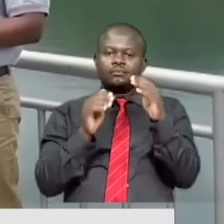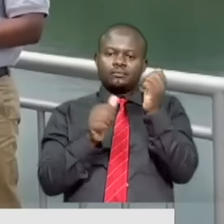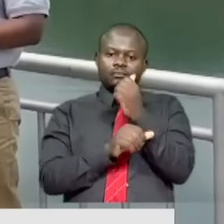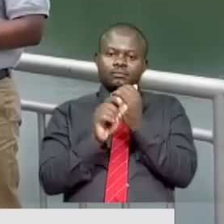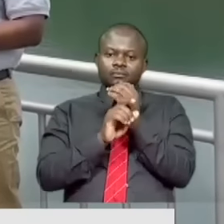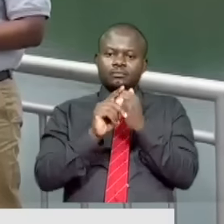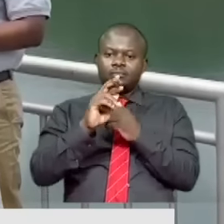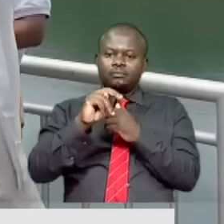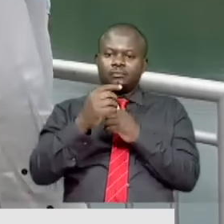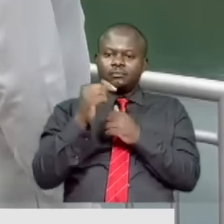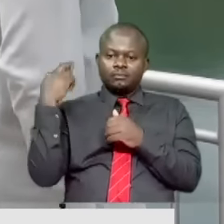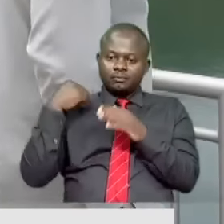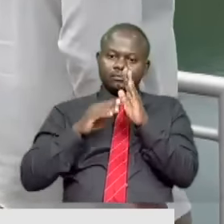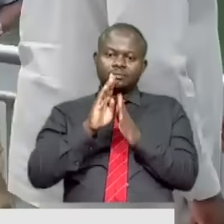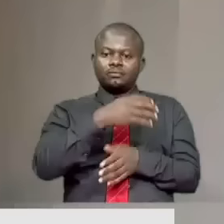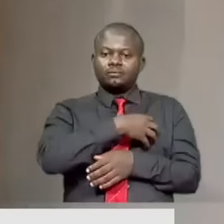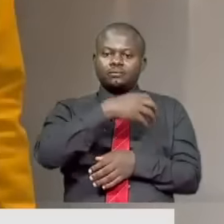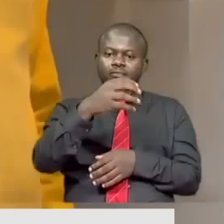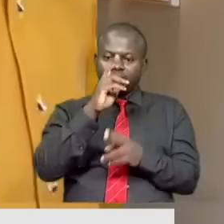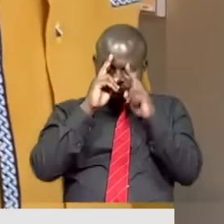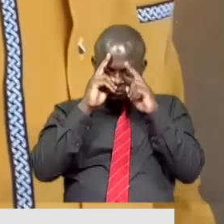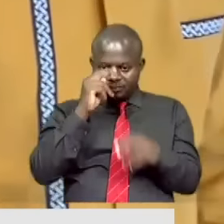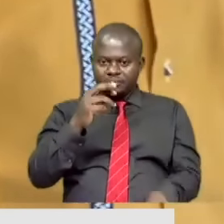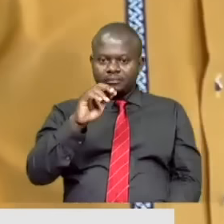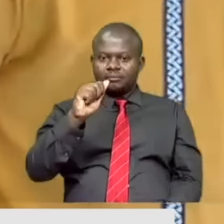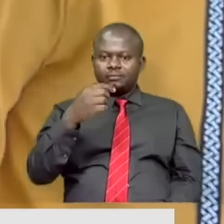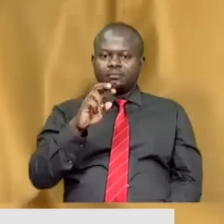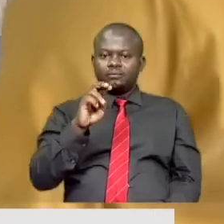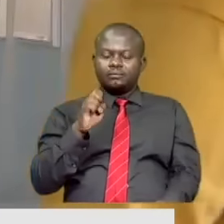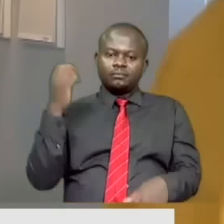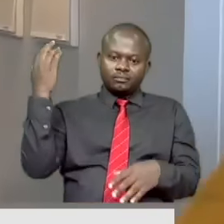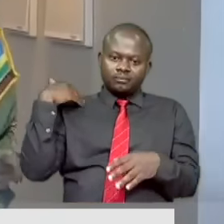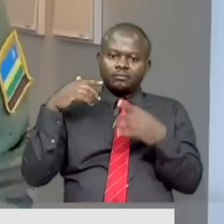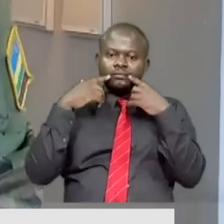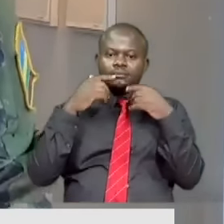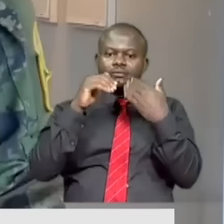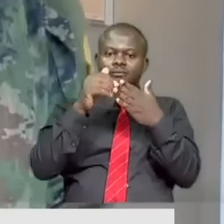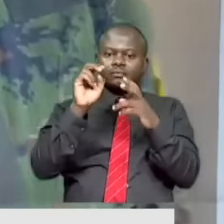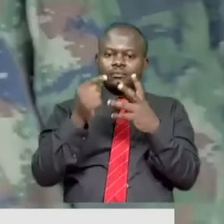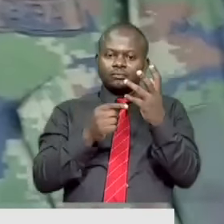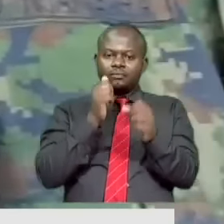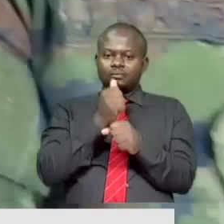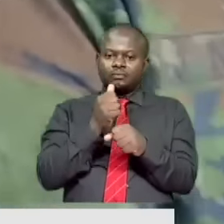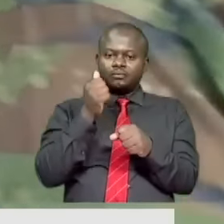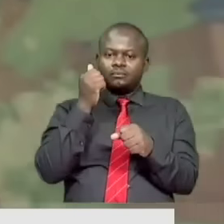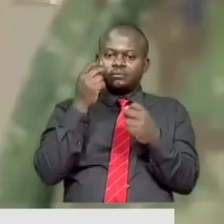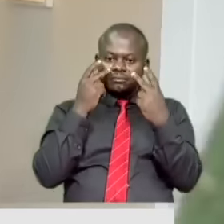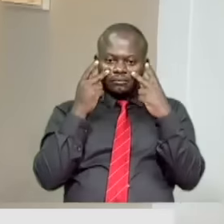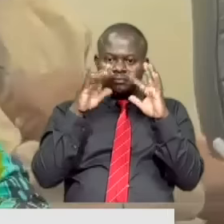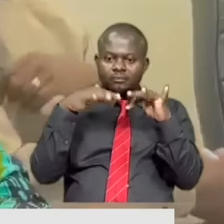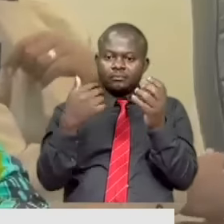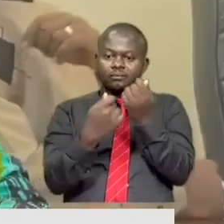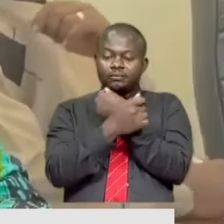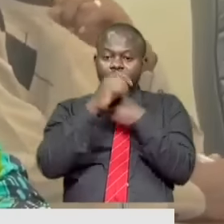ka Karongi ushinzwe iterambere ry'ubukungu bwana Niragire Tofile aherutse gutangaza ko hari ibiri gukorwa mu kureba uko uyu mujyi wahindura